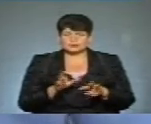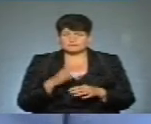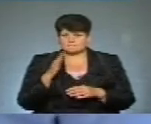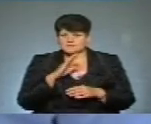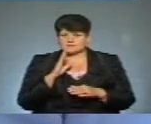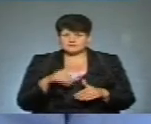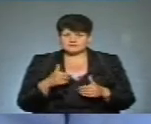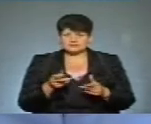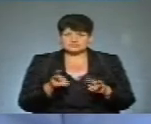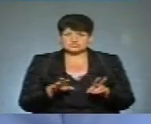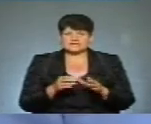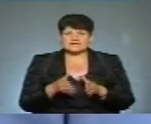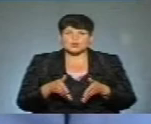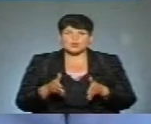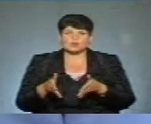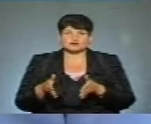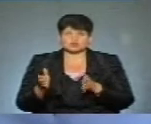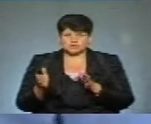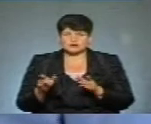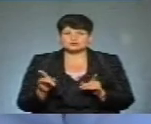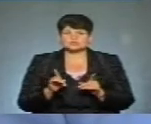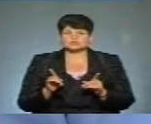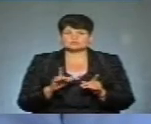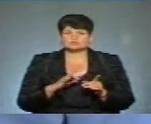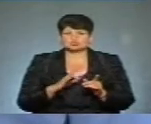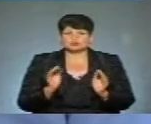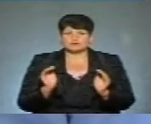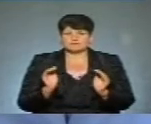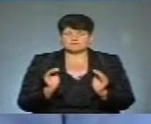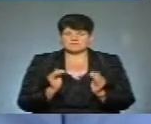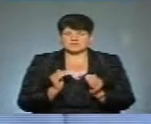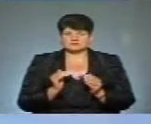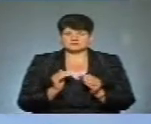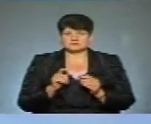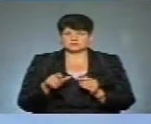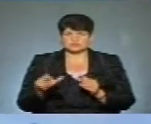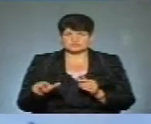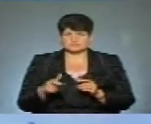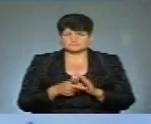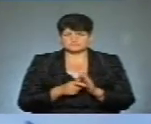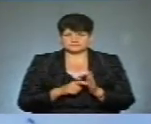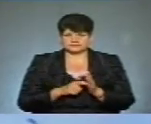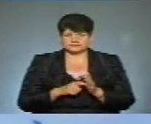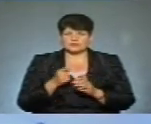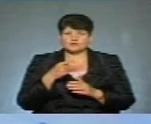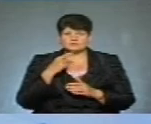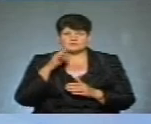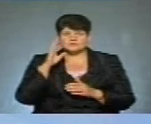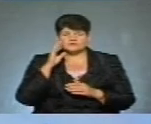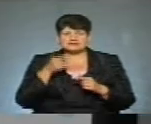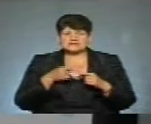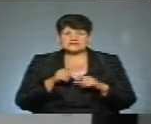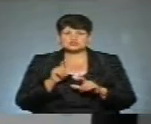рекомендую залишатися на коридорах, щоб не було менше осіб в аудиторії. За словами Василя Кобельника, у